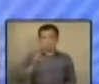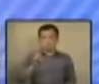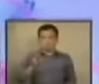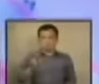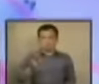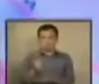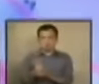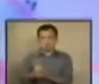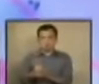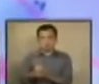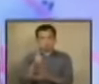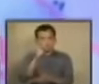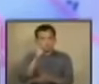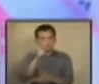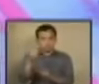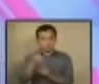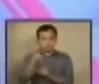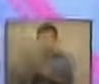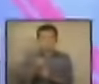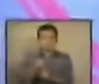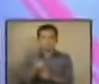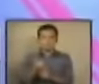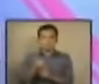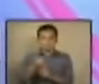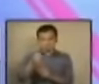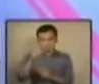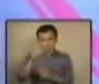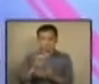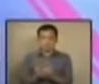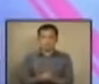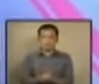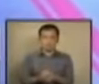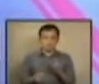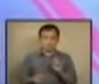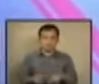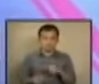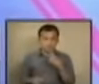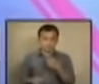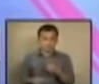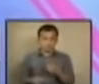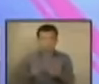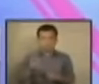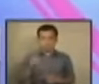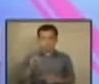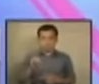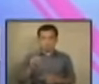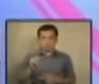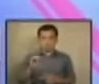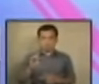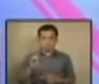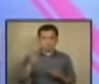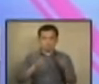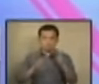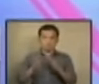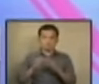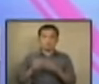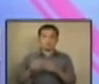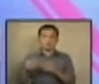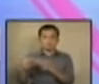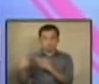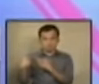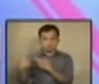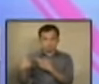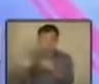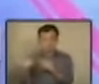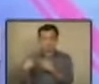na binubugbog ng asawa. Hindi okay. po pwedeng sabihin na ito ay domestic problem. Obligasyon po namin